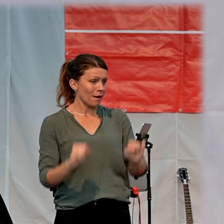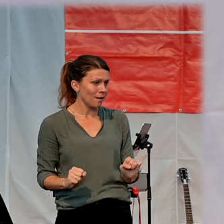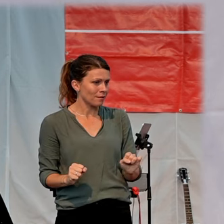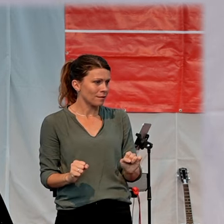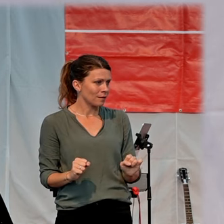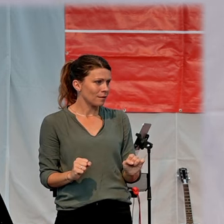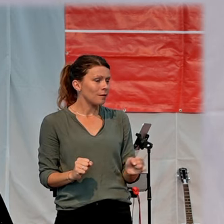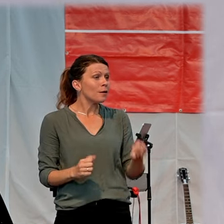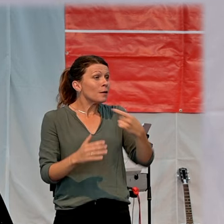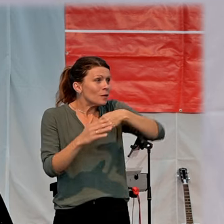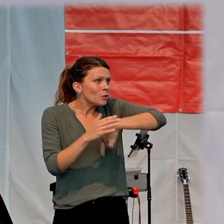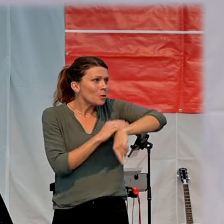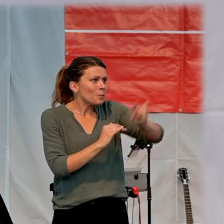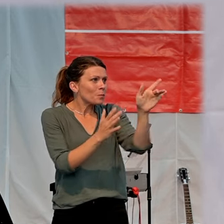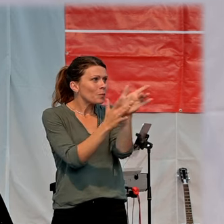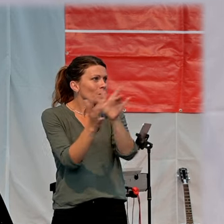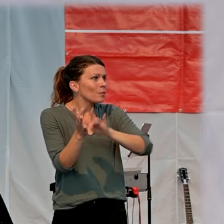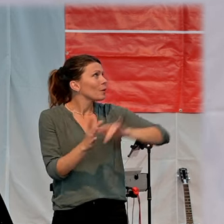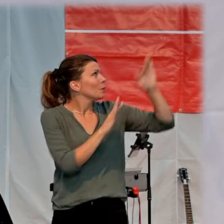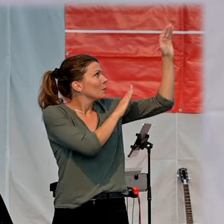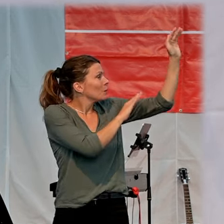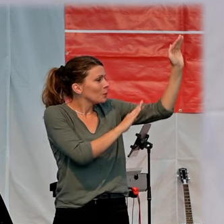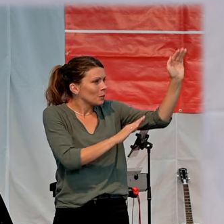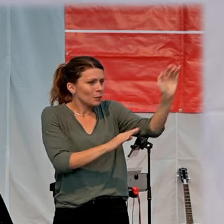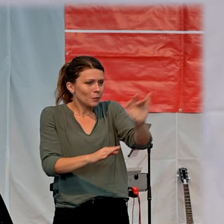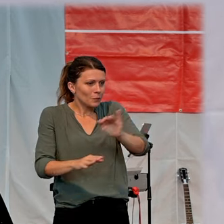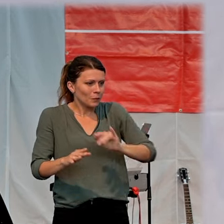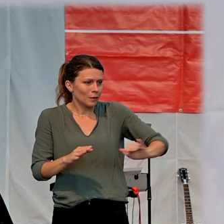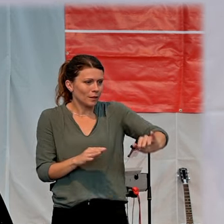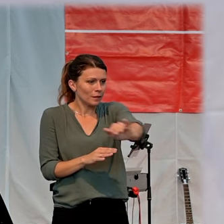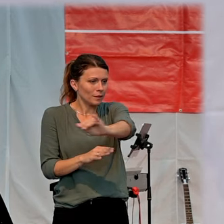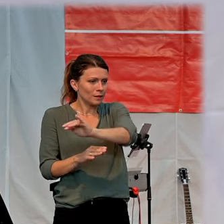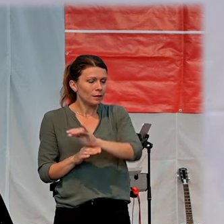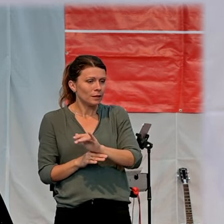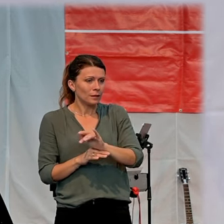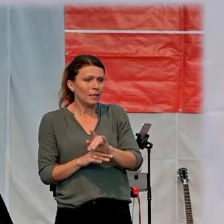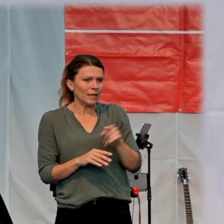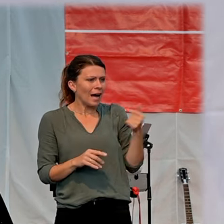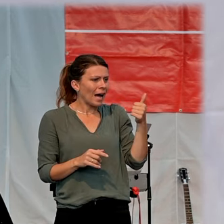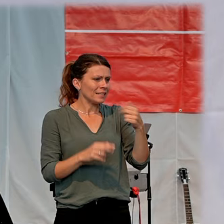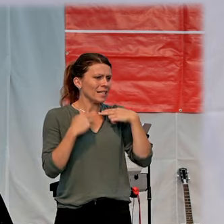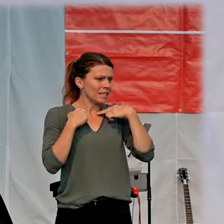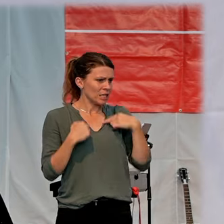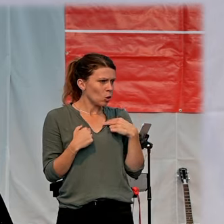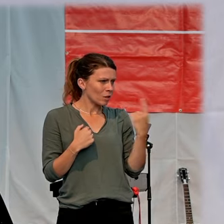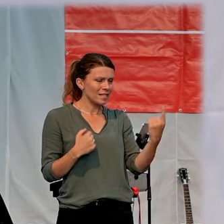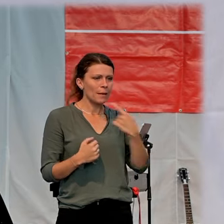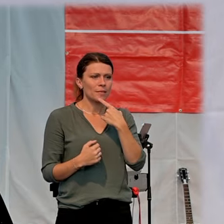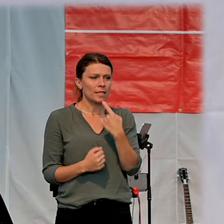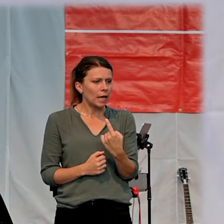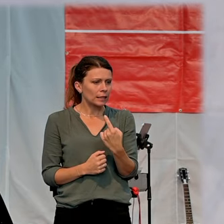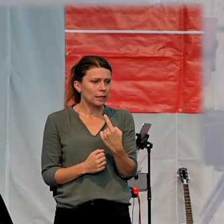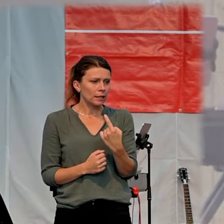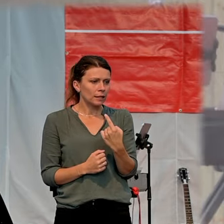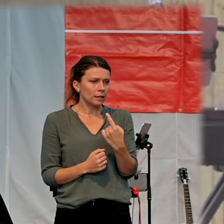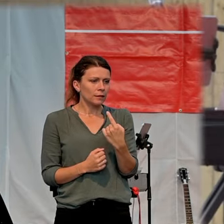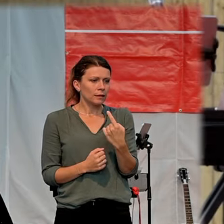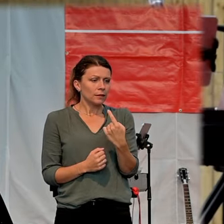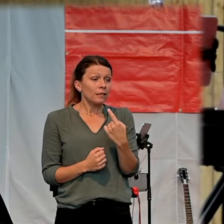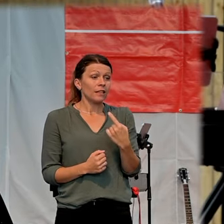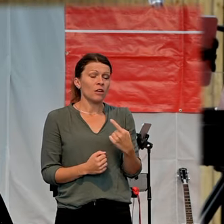Gottes erfahren wird. Karl Rahner, ein katholischer Theologe, von dem ich viel lernen durfte, hat einmal gesagt, der